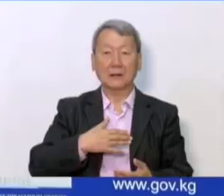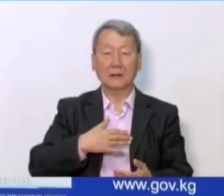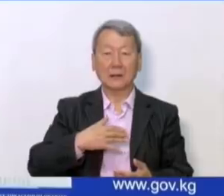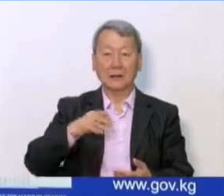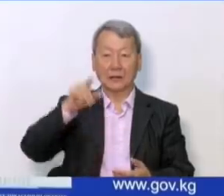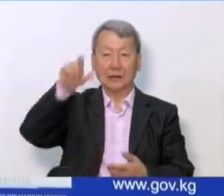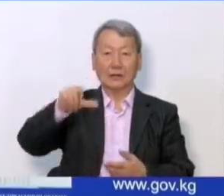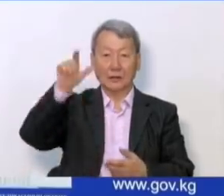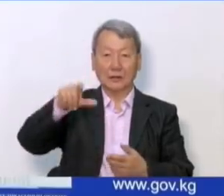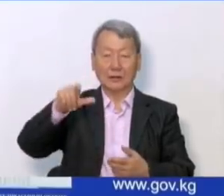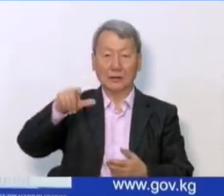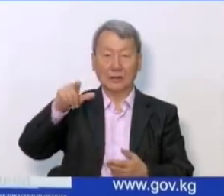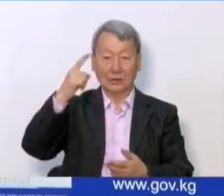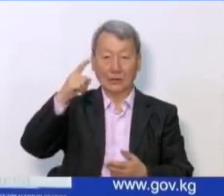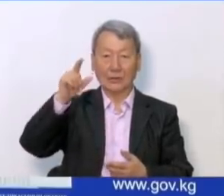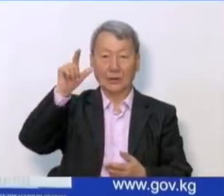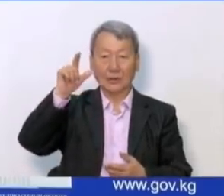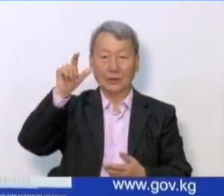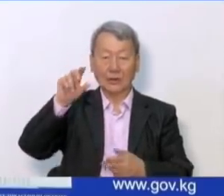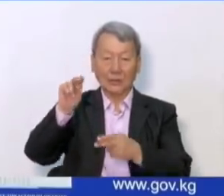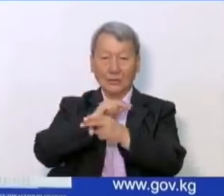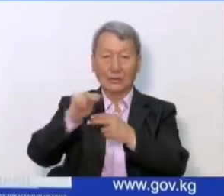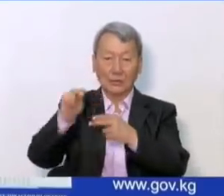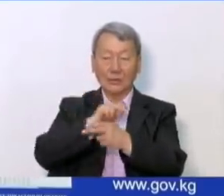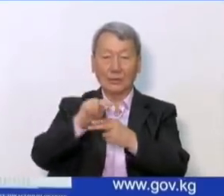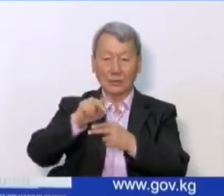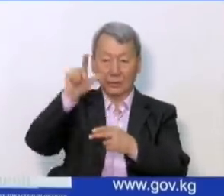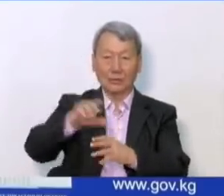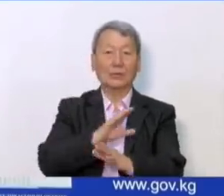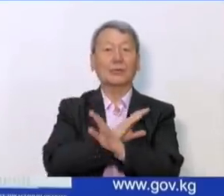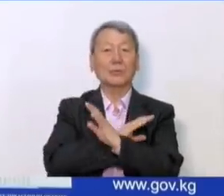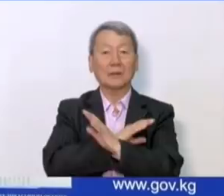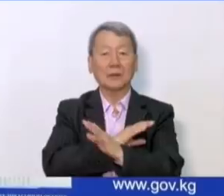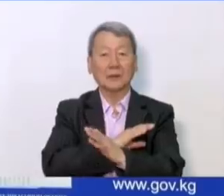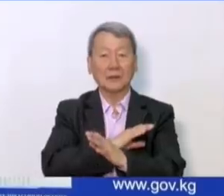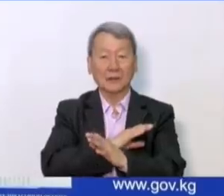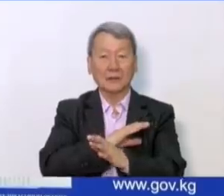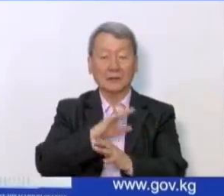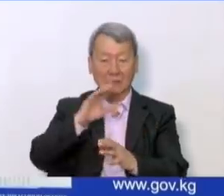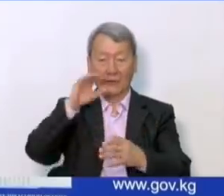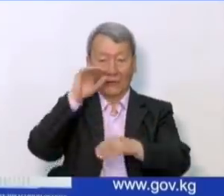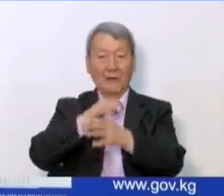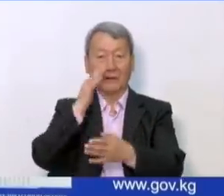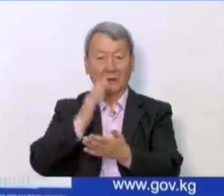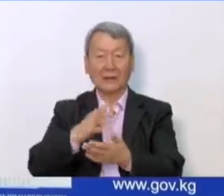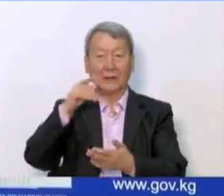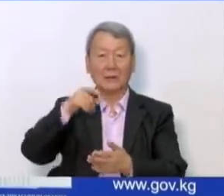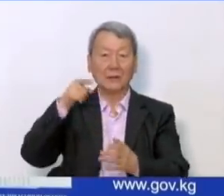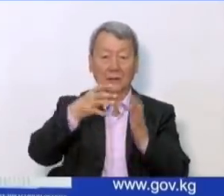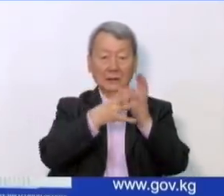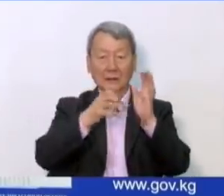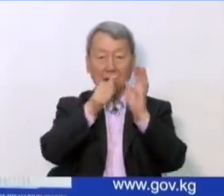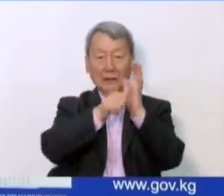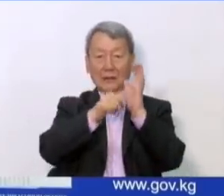дарылоо мекемелеринин бирөөсүнөн ушул бир каза болуп калган бейтап чыкты. Бул